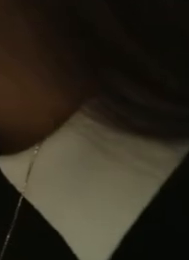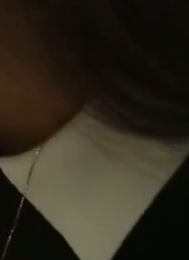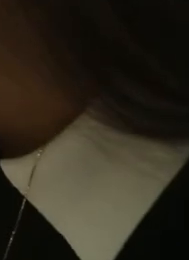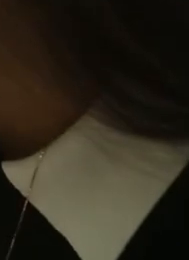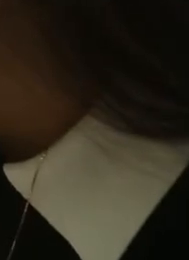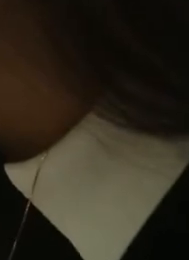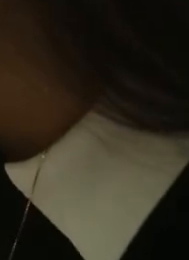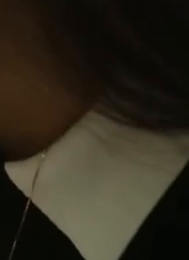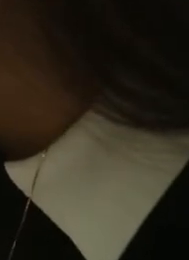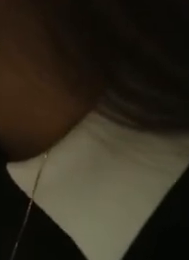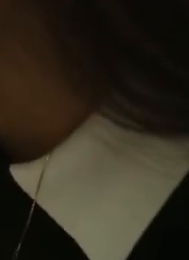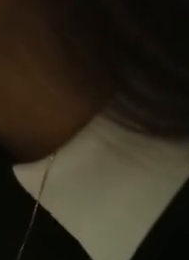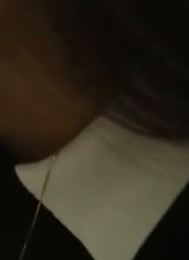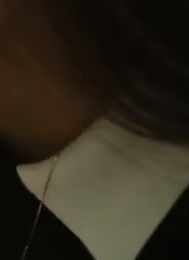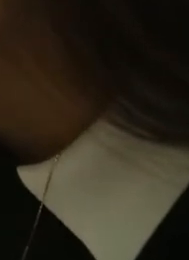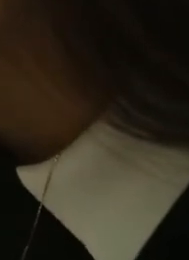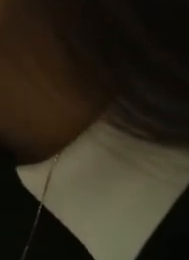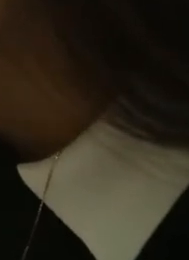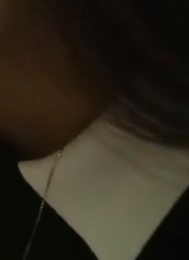한번